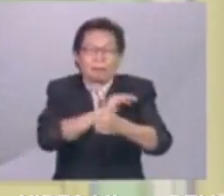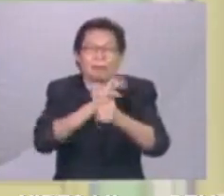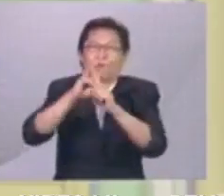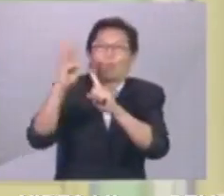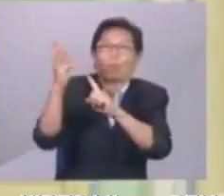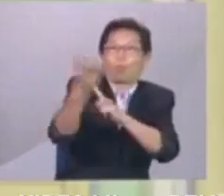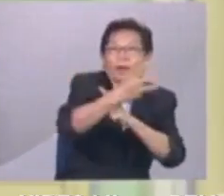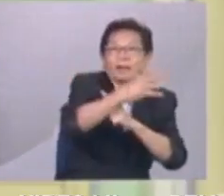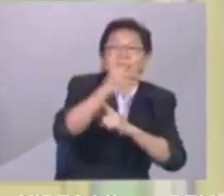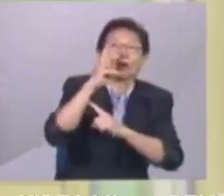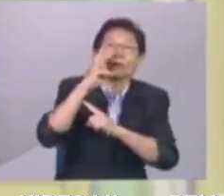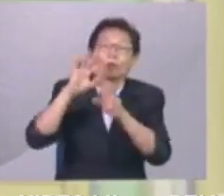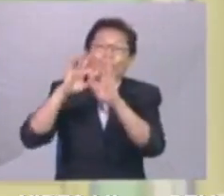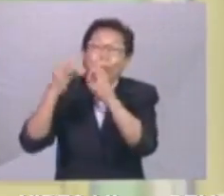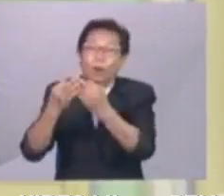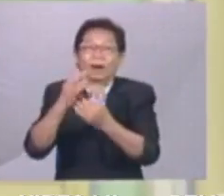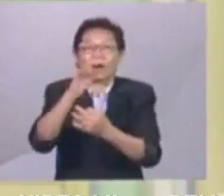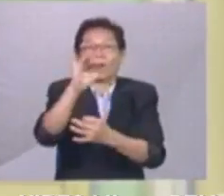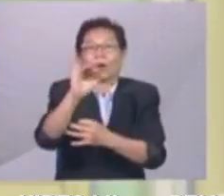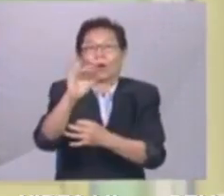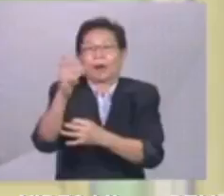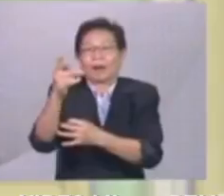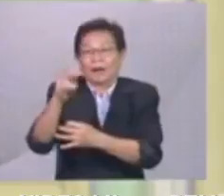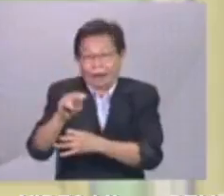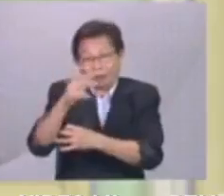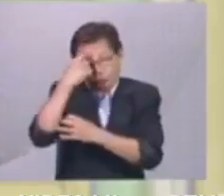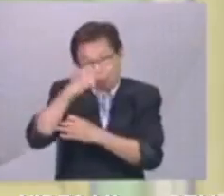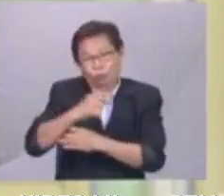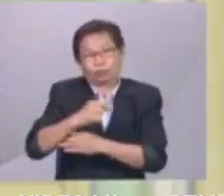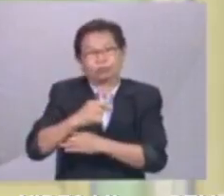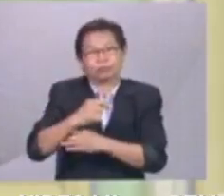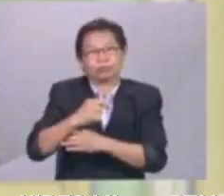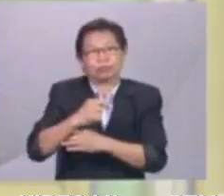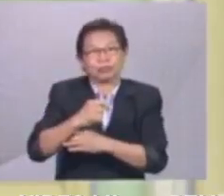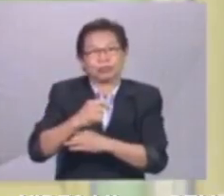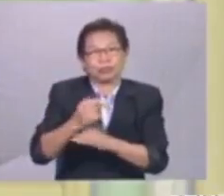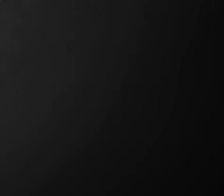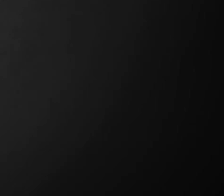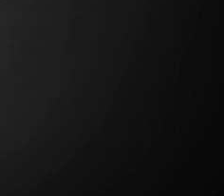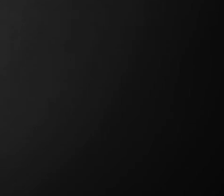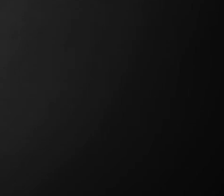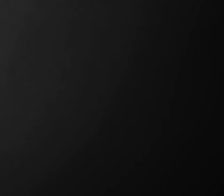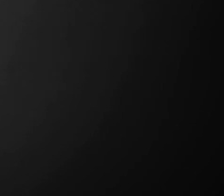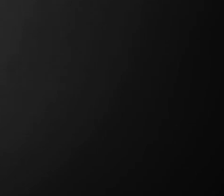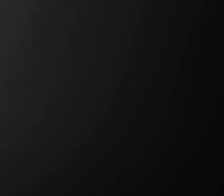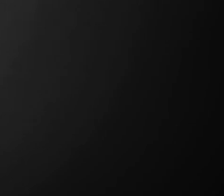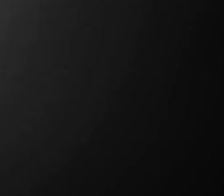YKN untuk meningkatkan kemampuan pengagihan bantuan ini.